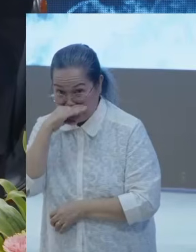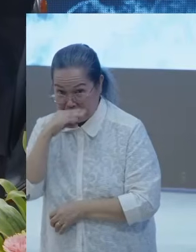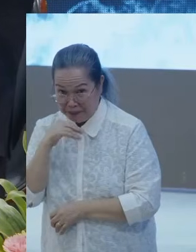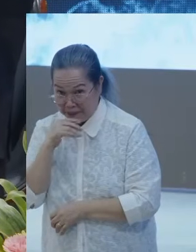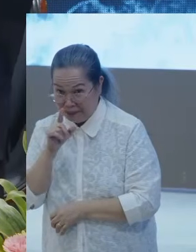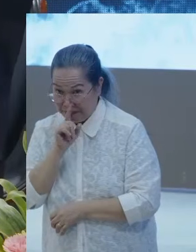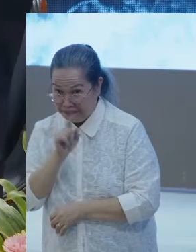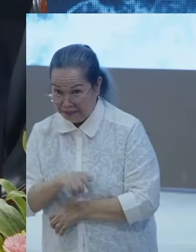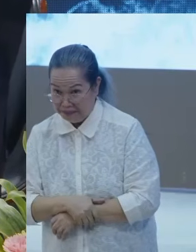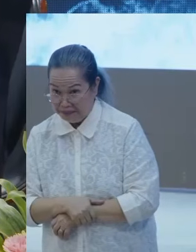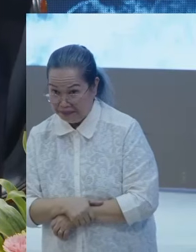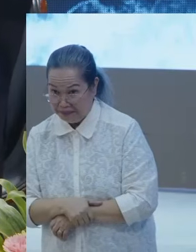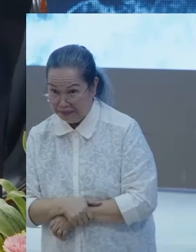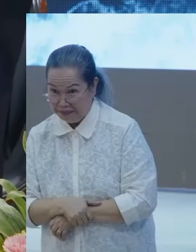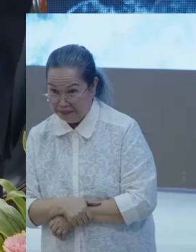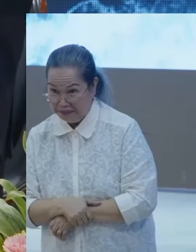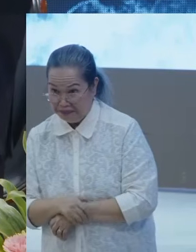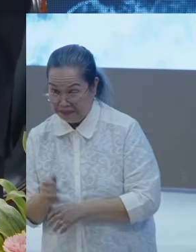ba?